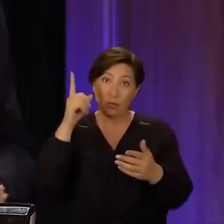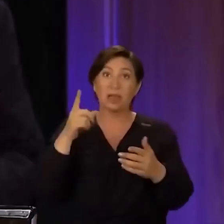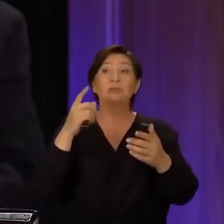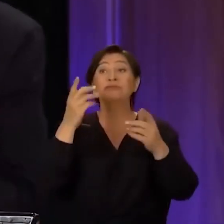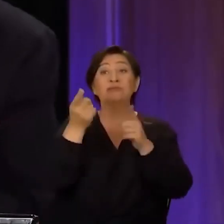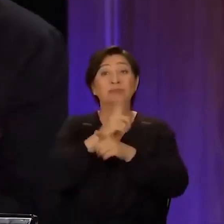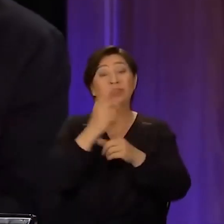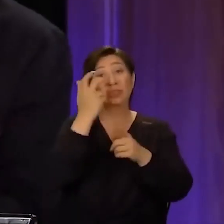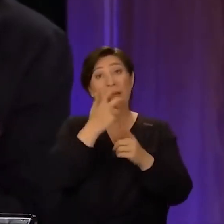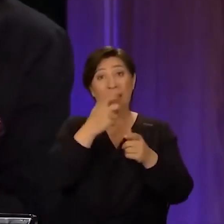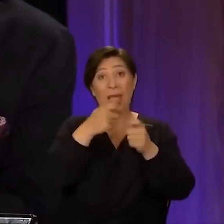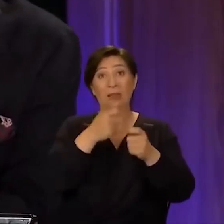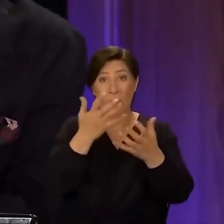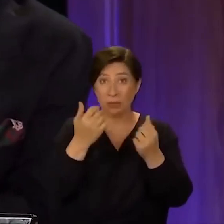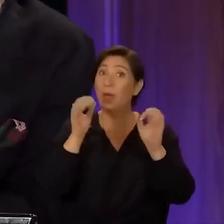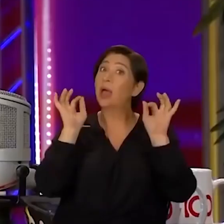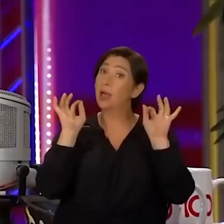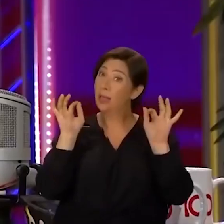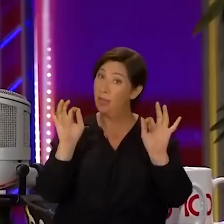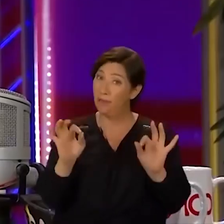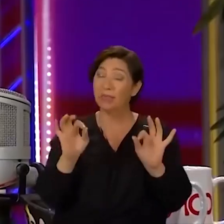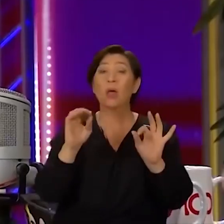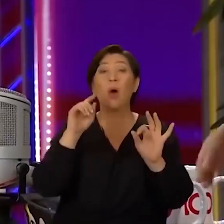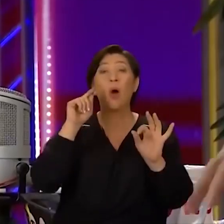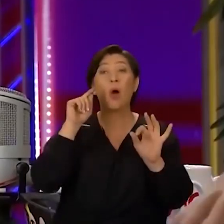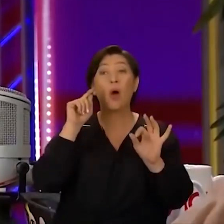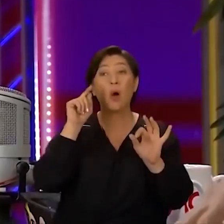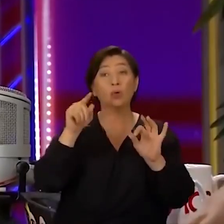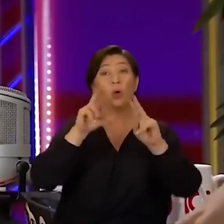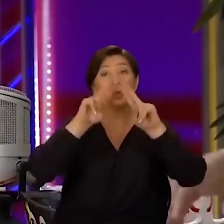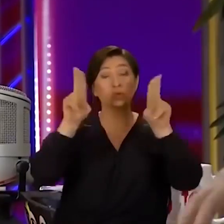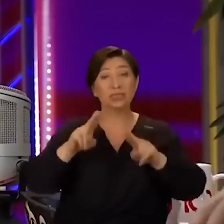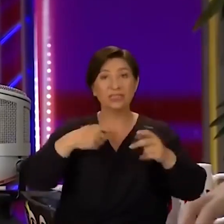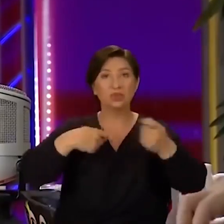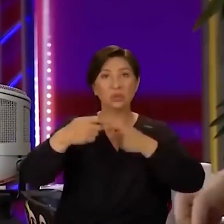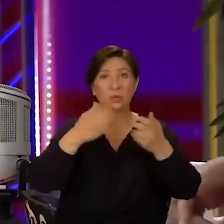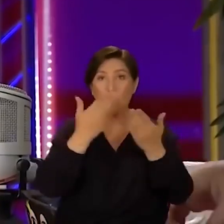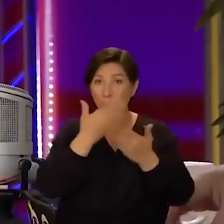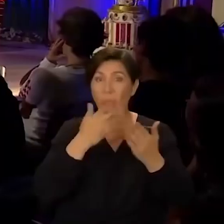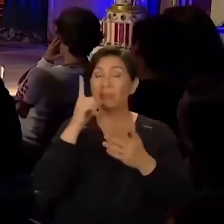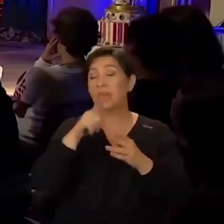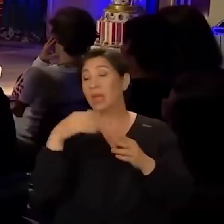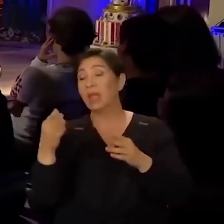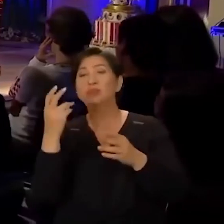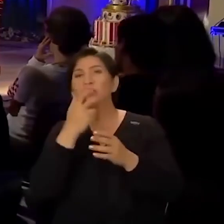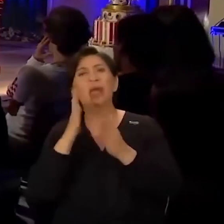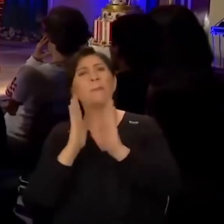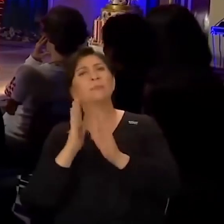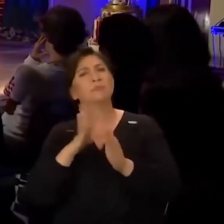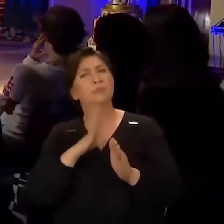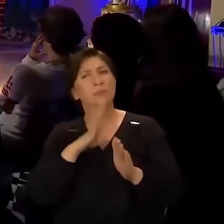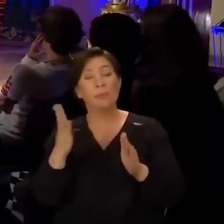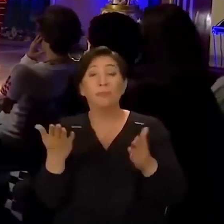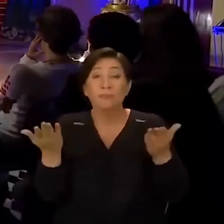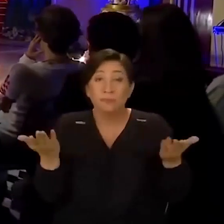orada Blues Jazz Eczaneden aldım Tabi yani Ayrıca sadece ötekini uluslararası ticaret okudum yandan müzik hep hayatındaki